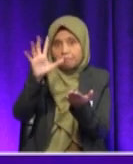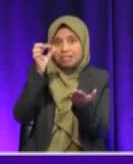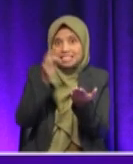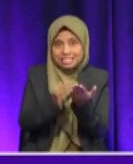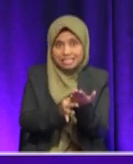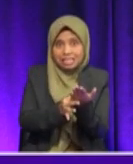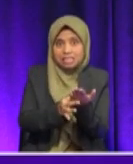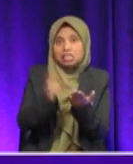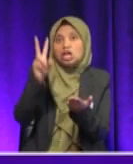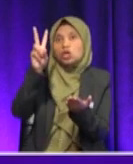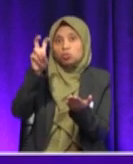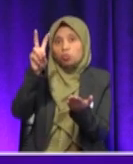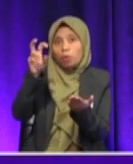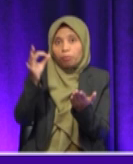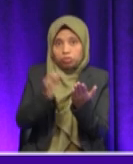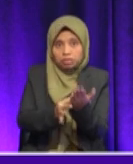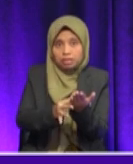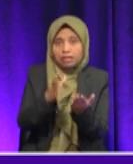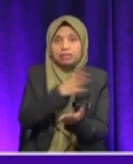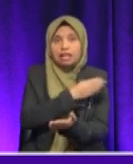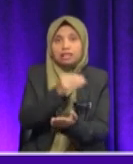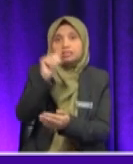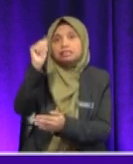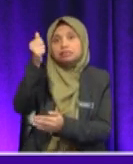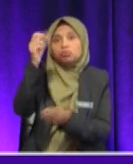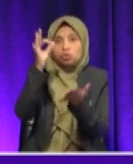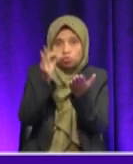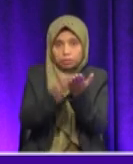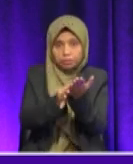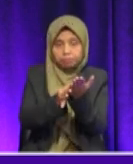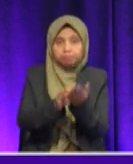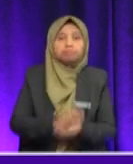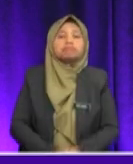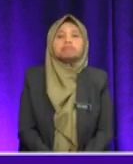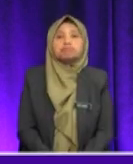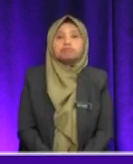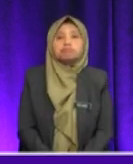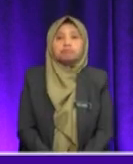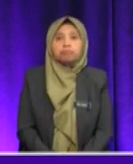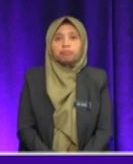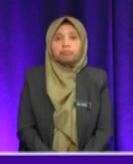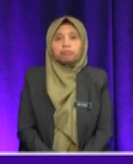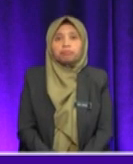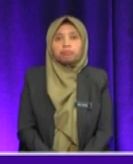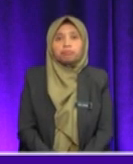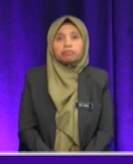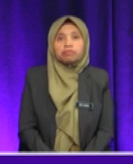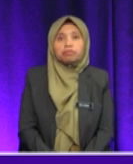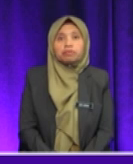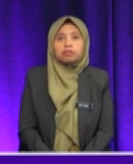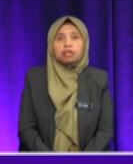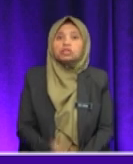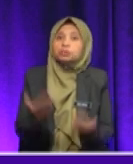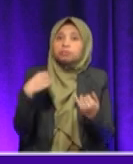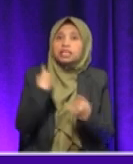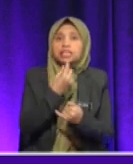inh20 sein dan 10-sin Gwe saya teruskan pilihan Ceko Oke Oke Mari kita